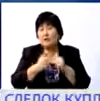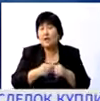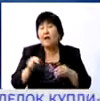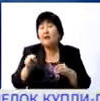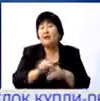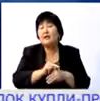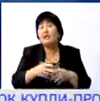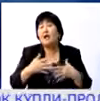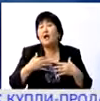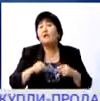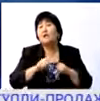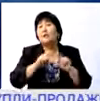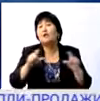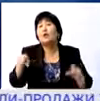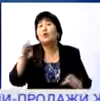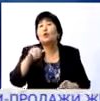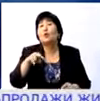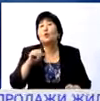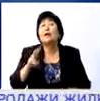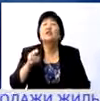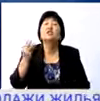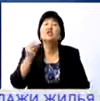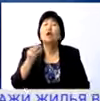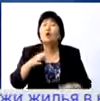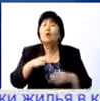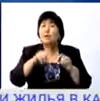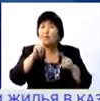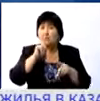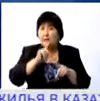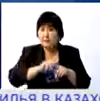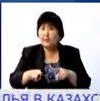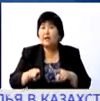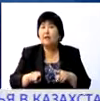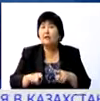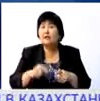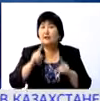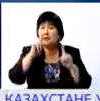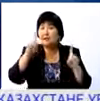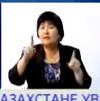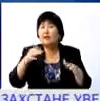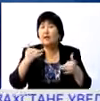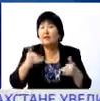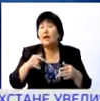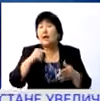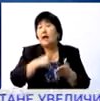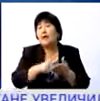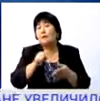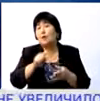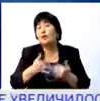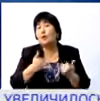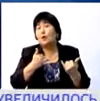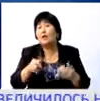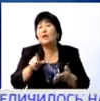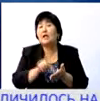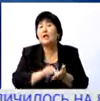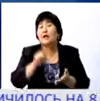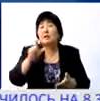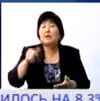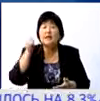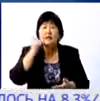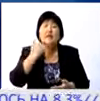лечебно-оздоровительный центр думом щели практически сразу завоевал признание отметим здесь оказывают услуги пенсионерам и